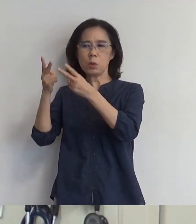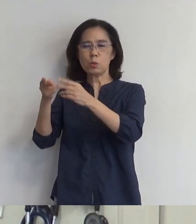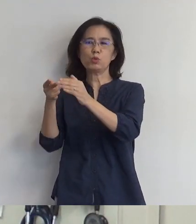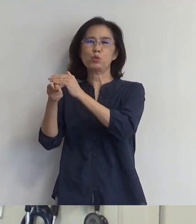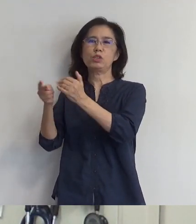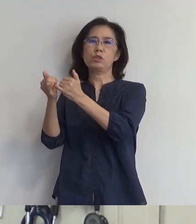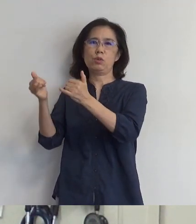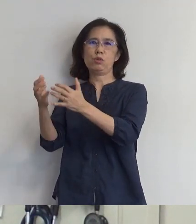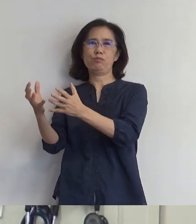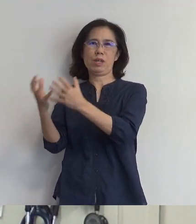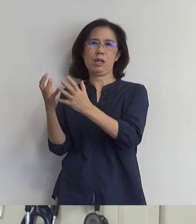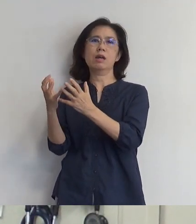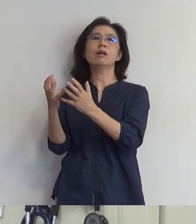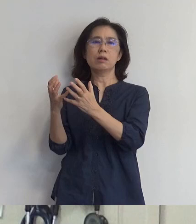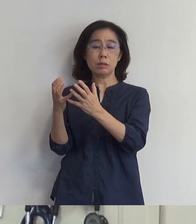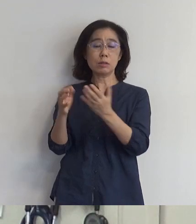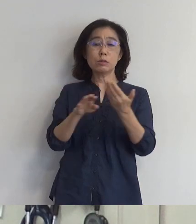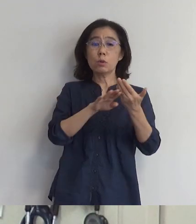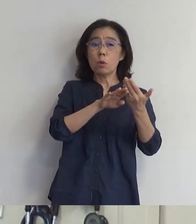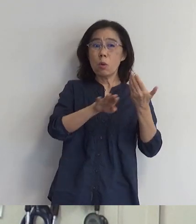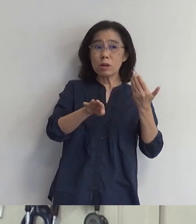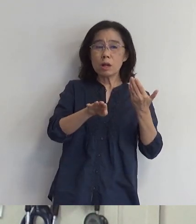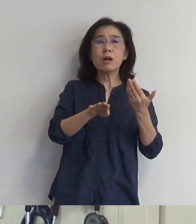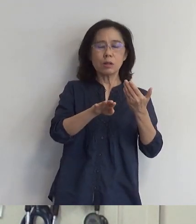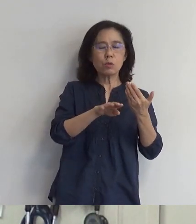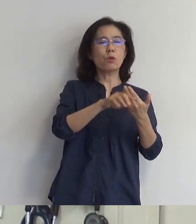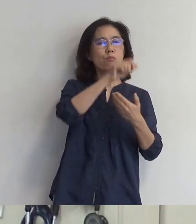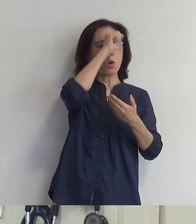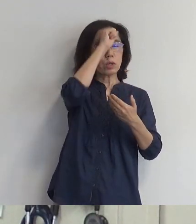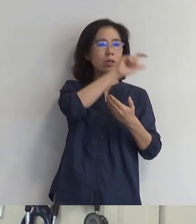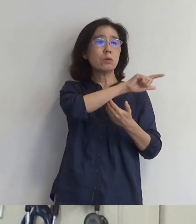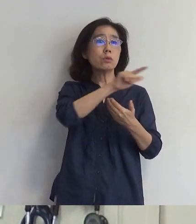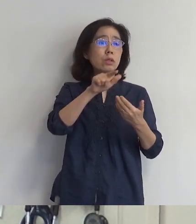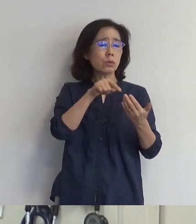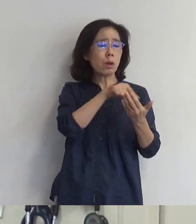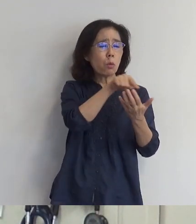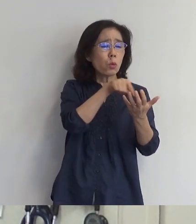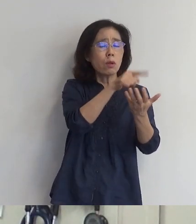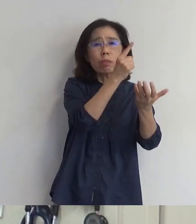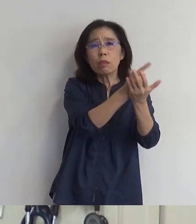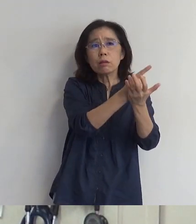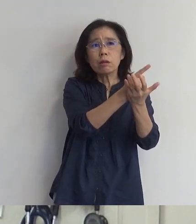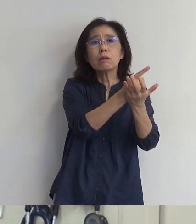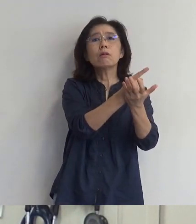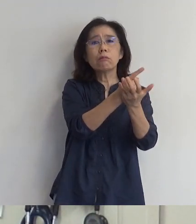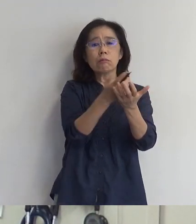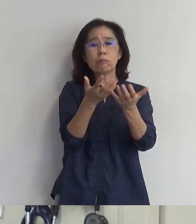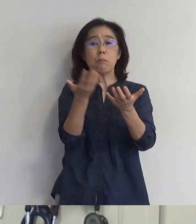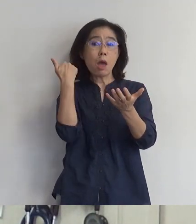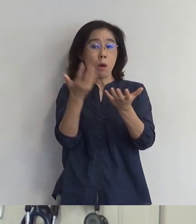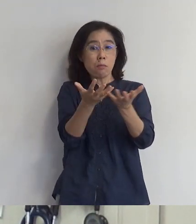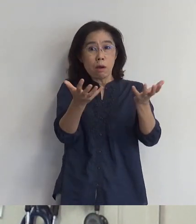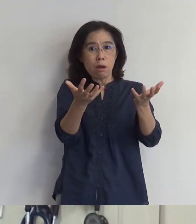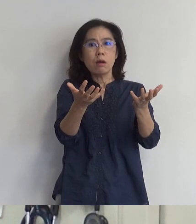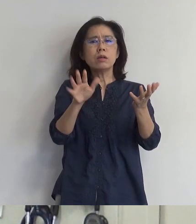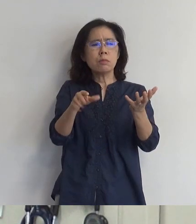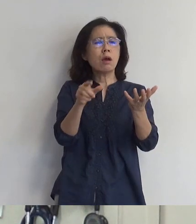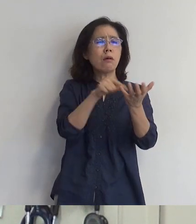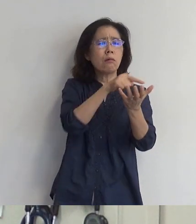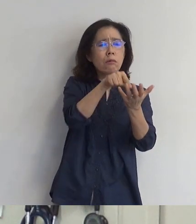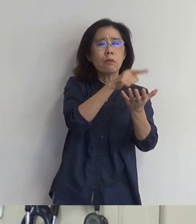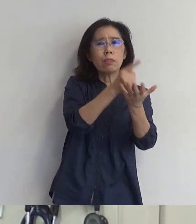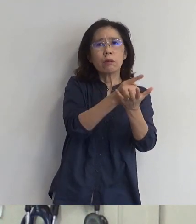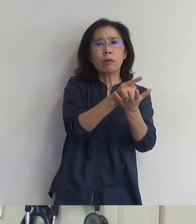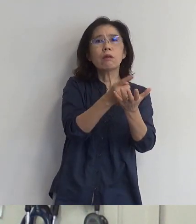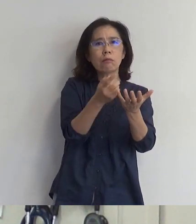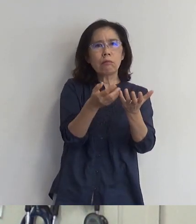すると新型コロナ以外の入院患者を受け入れるのは左手だけとなり、両手から比べると小さくなっていることがお分かりい